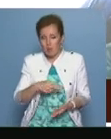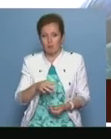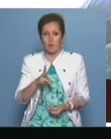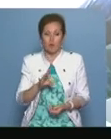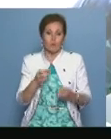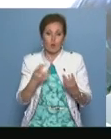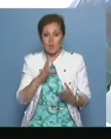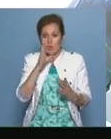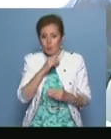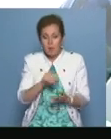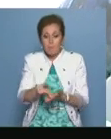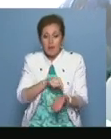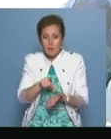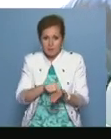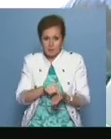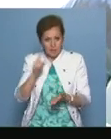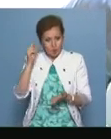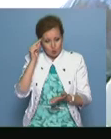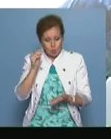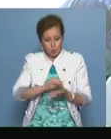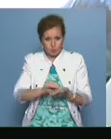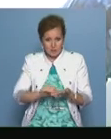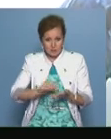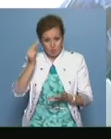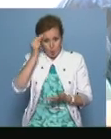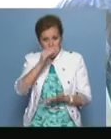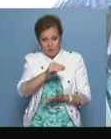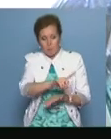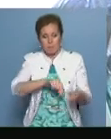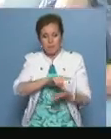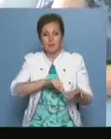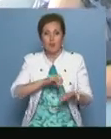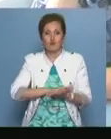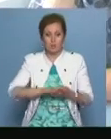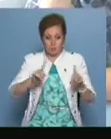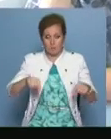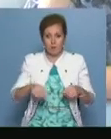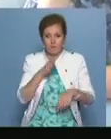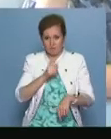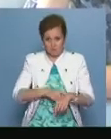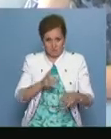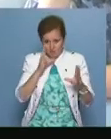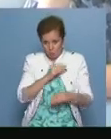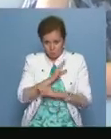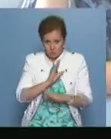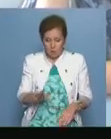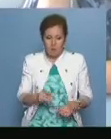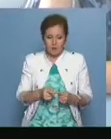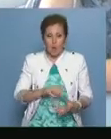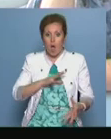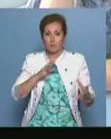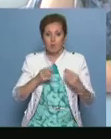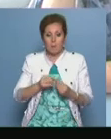успела переписать сочинение с черновика на чистовик. Для такого объема сочинения не